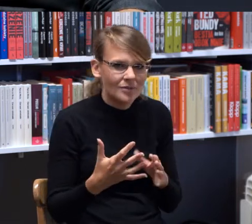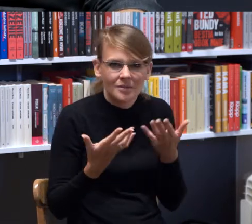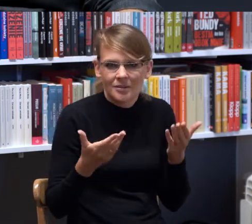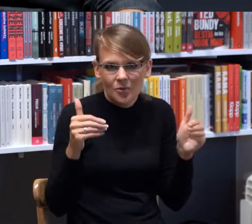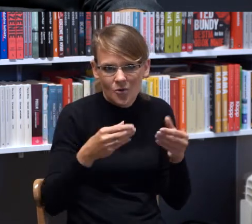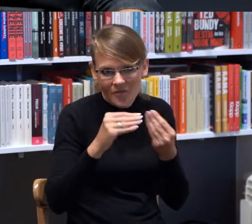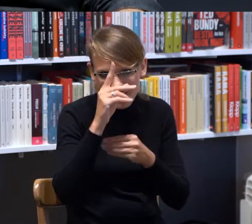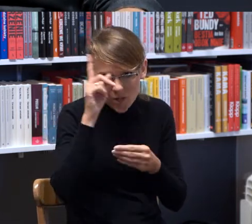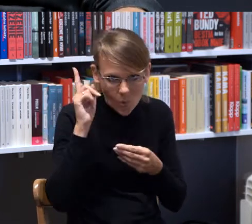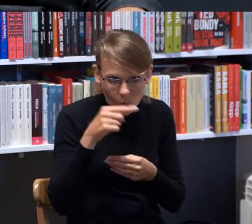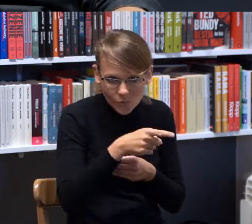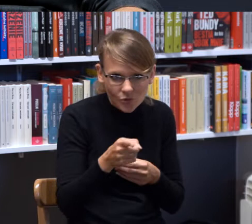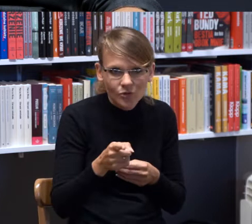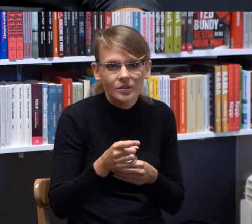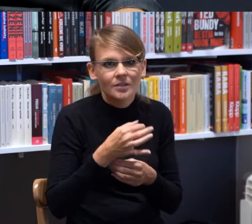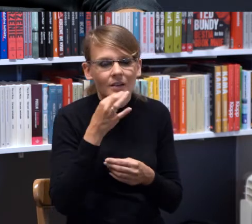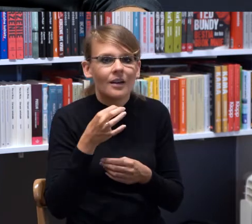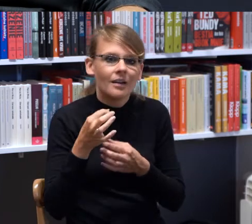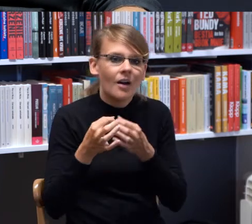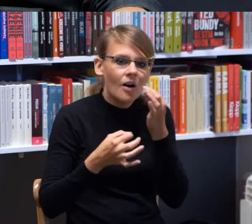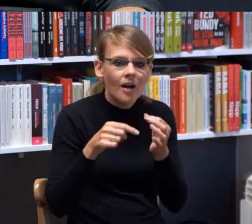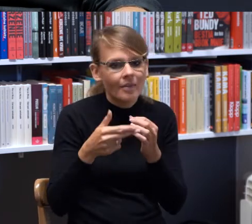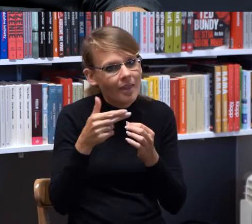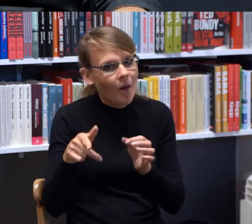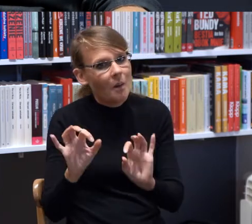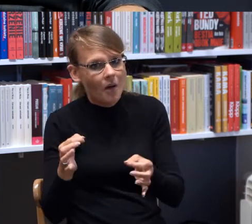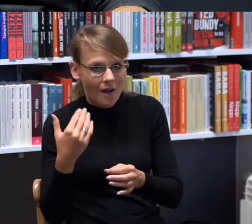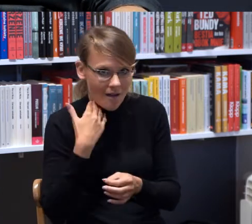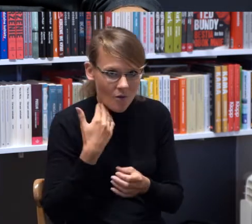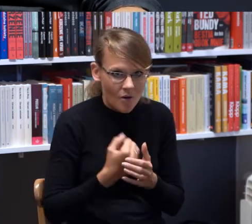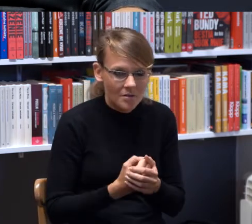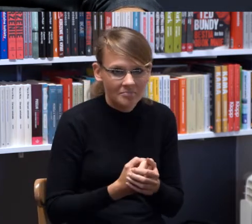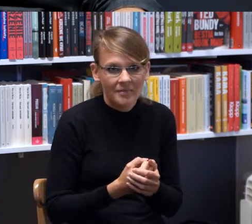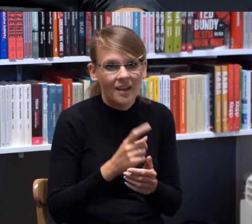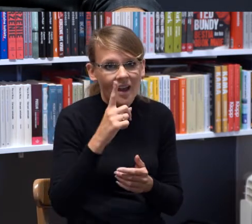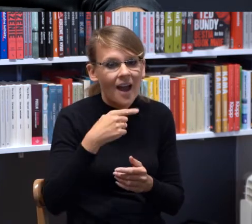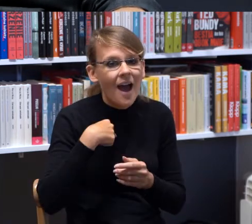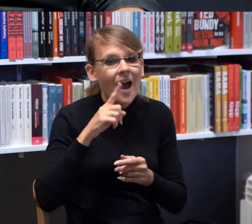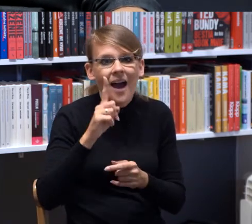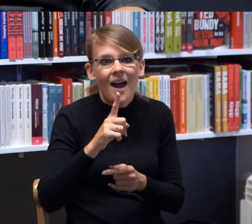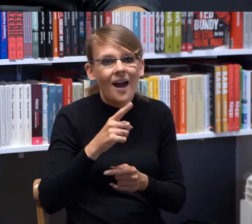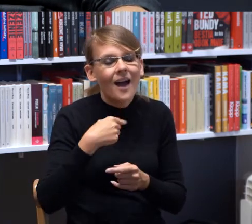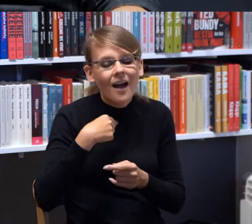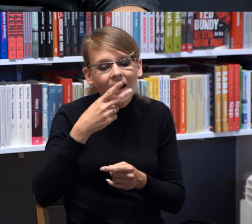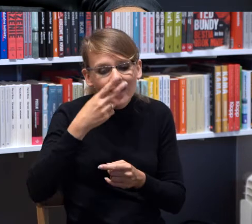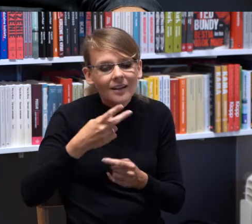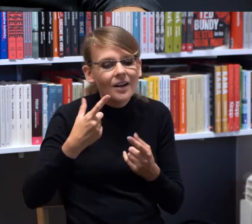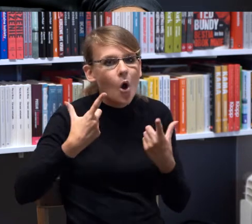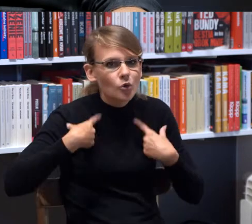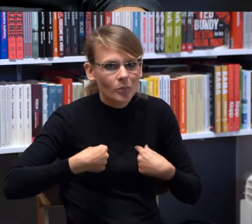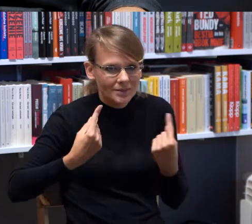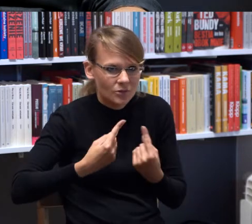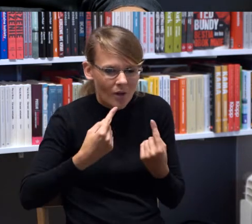więcej ludzi. I jeżeli się zejdzie na taki poziom osobisty, no to ja bym nie mogła, no słuchajcie, no, uzależnienie jest jednak